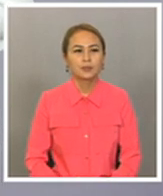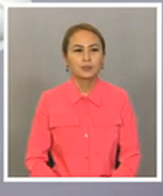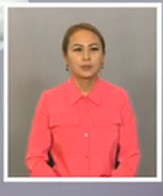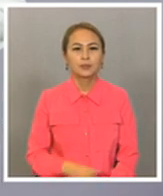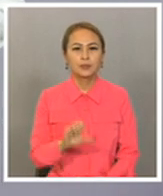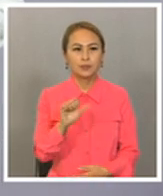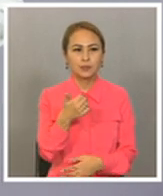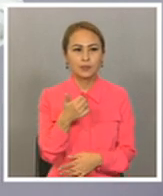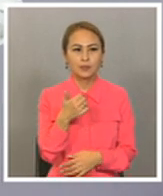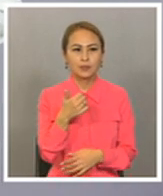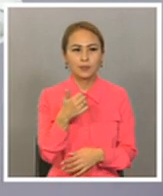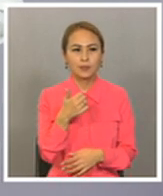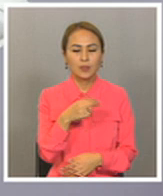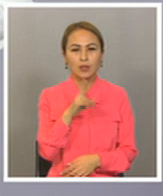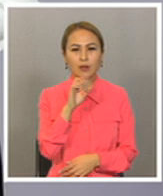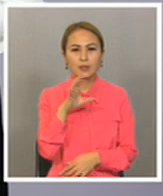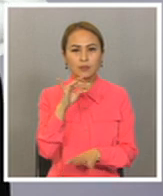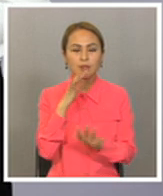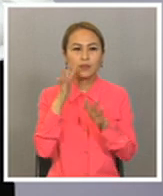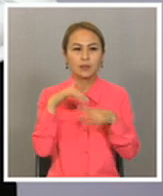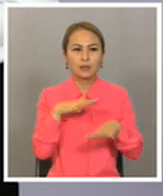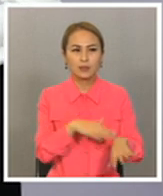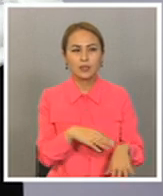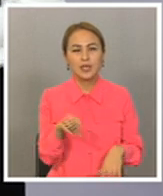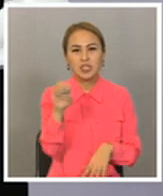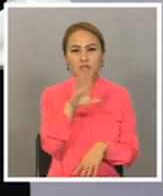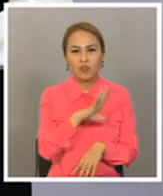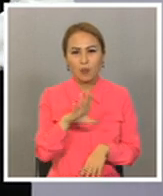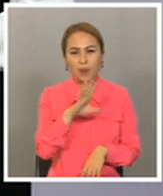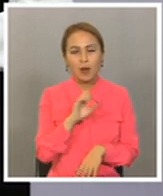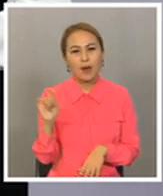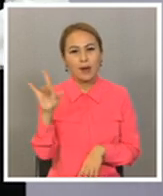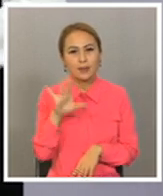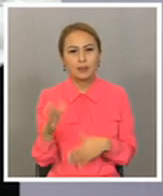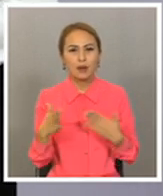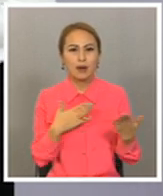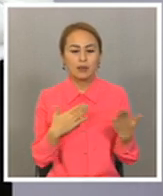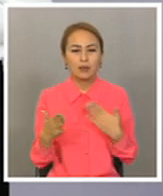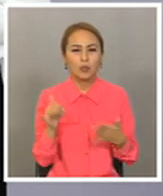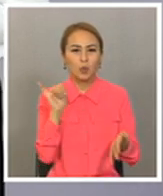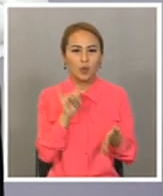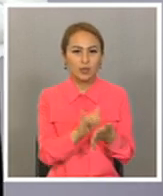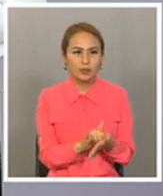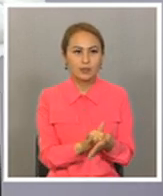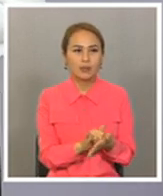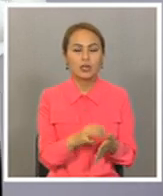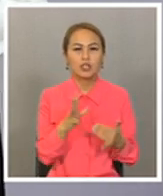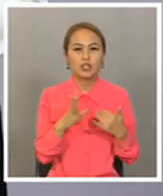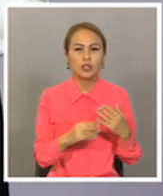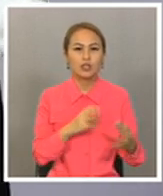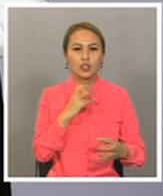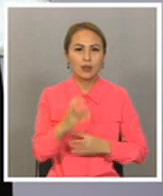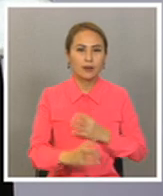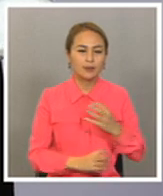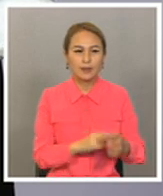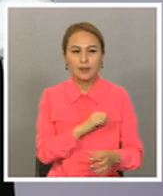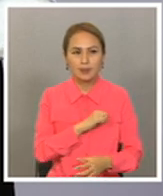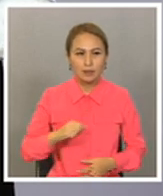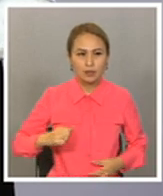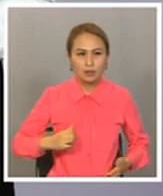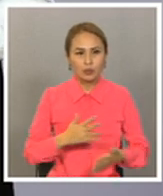Бірінші, Каспий теңізі Европа мен Азия аралығында орналасқан жер шарындағы ең